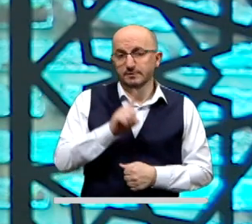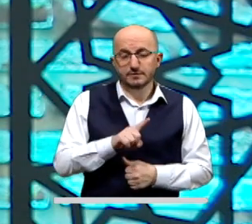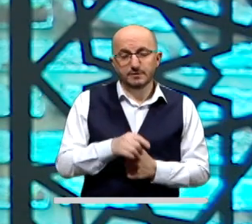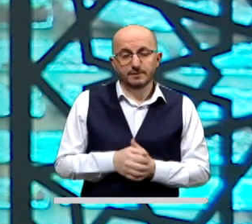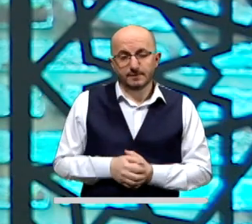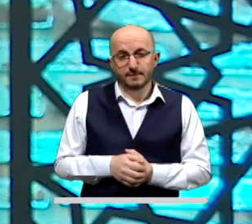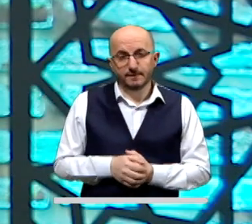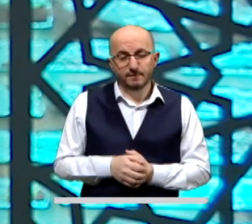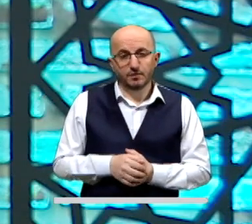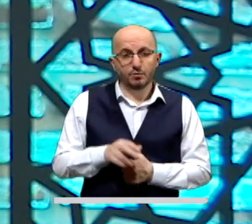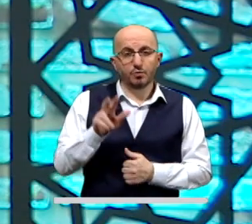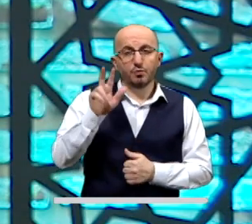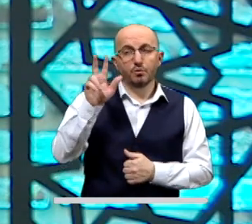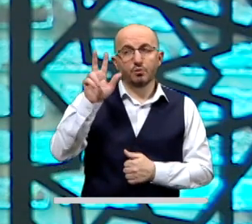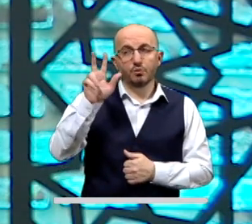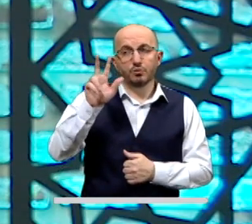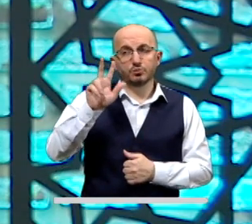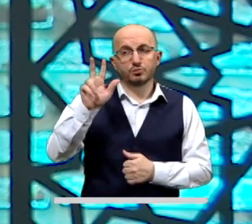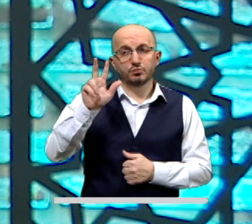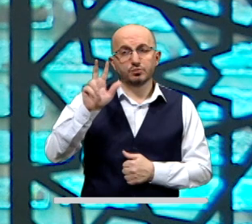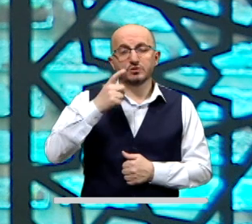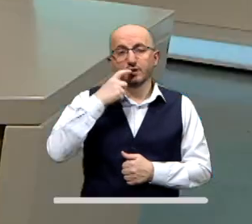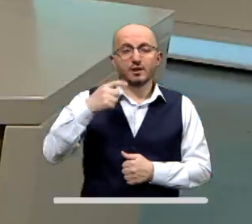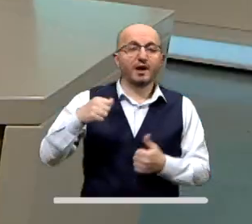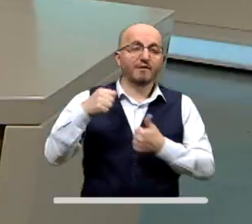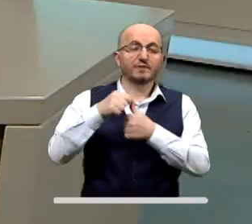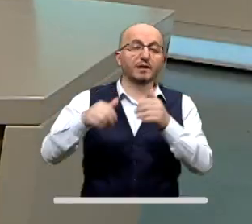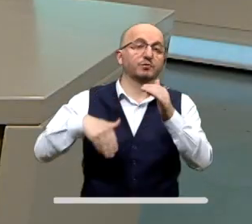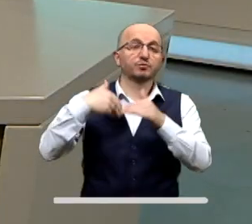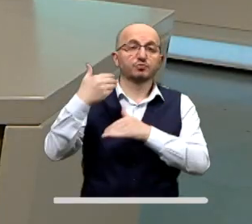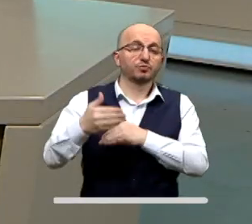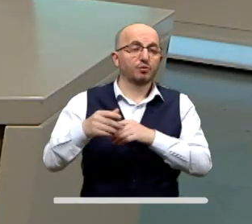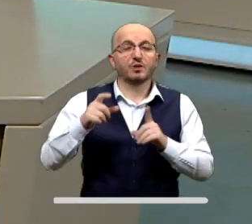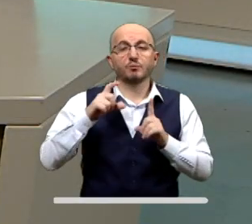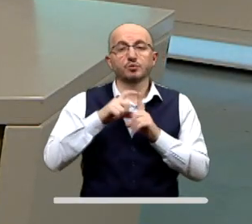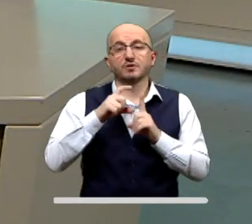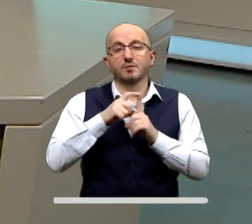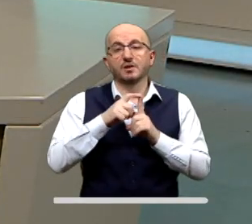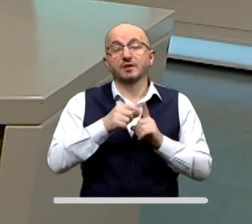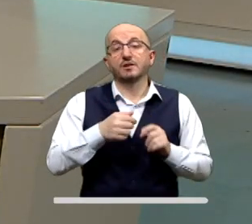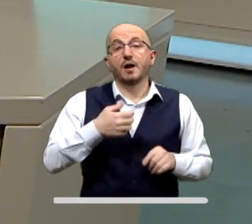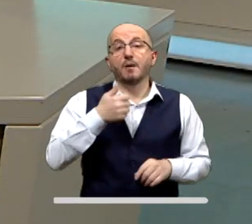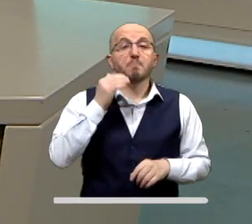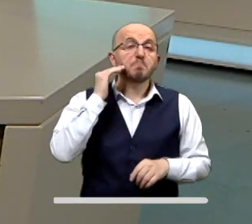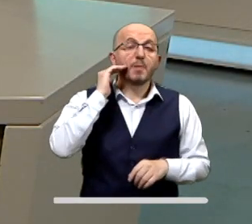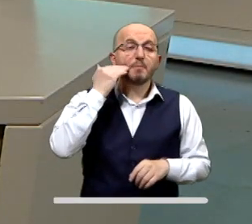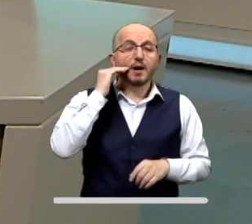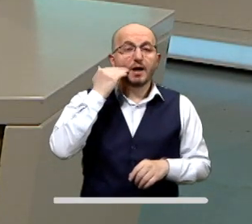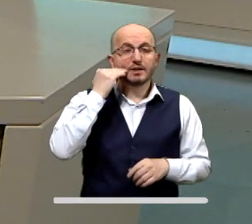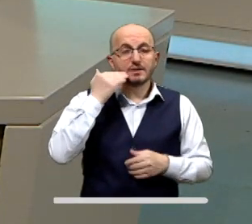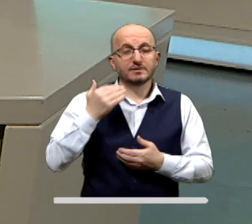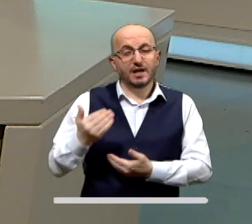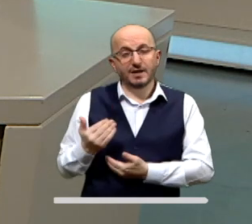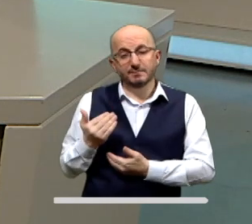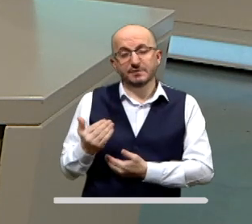bir 30-35 sene evliliklerinden sonra bunların bu damadın babaannesini emdiği